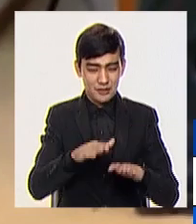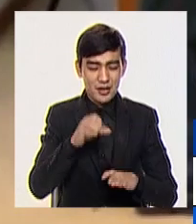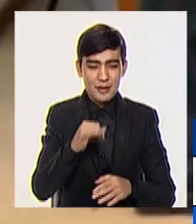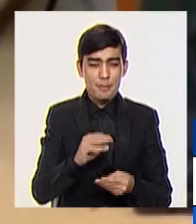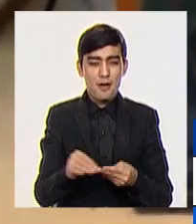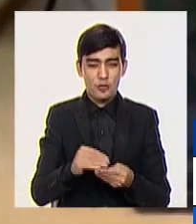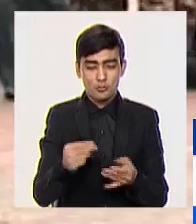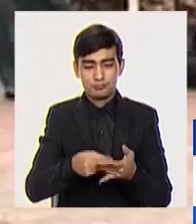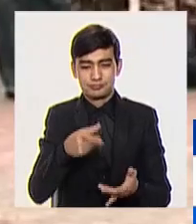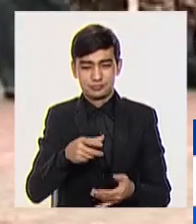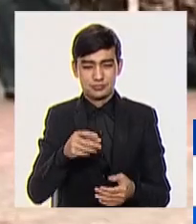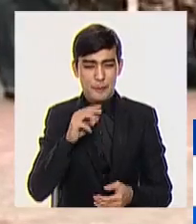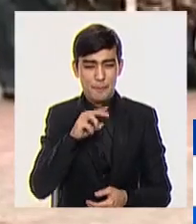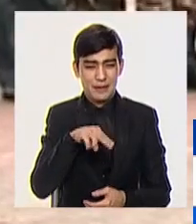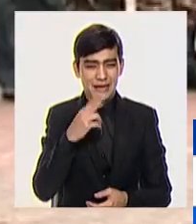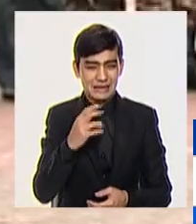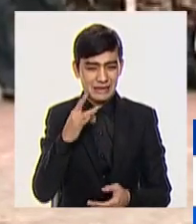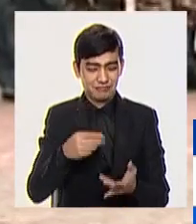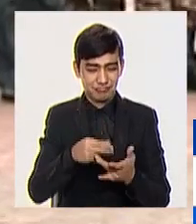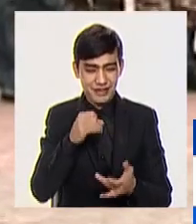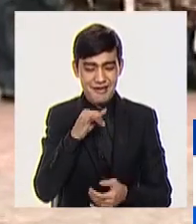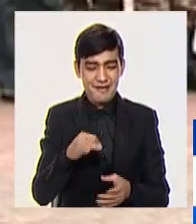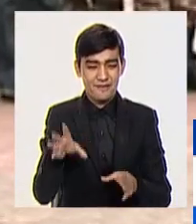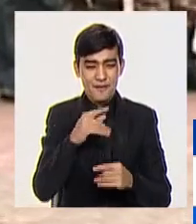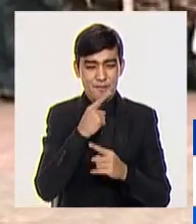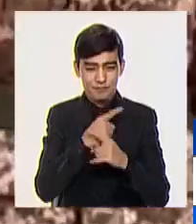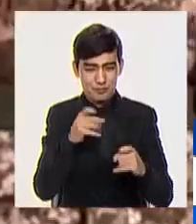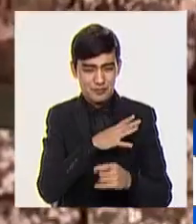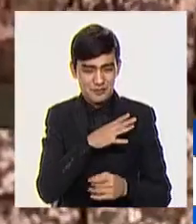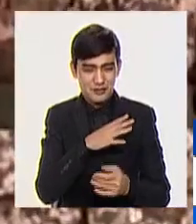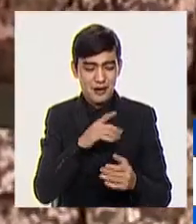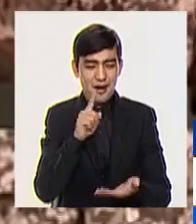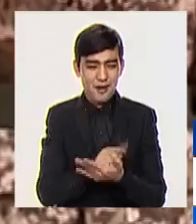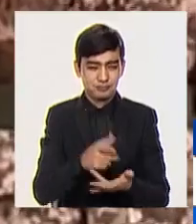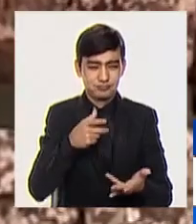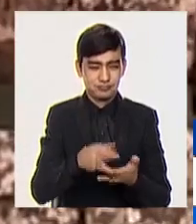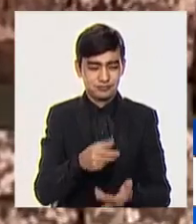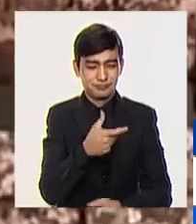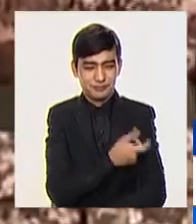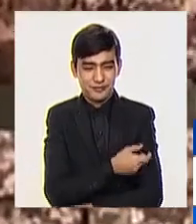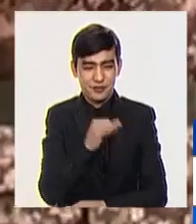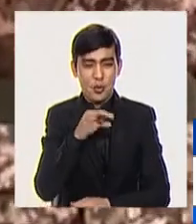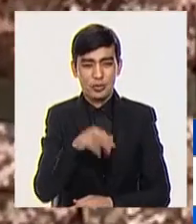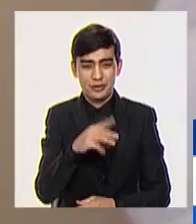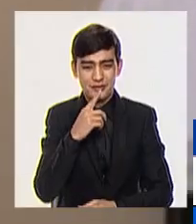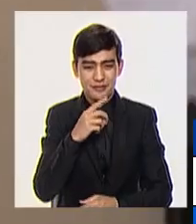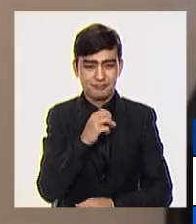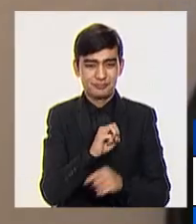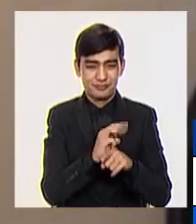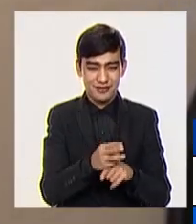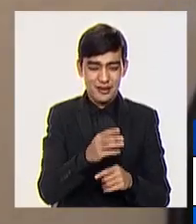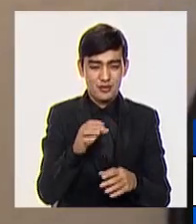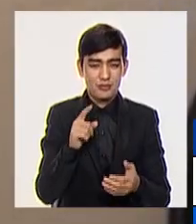повторно сдают ПЦР-тест. По словам главы ведомства, информацию об обязательной вакцинации военных от коронавируса пока не поступало,